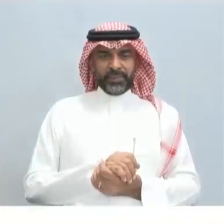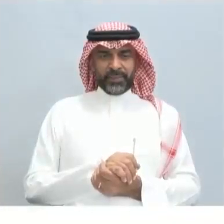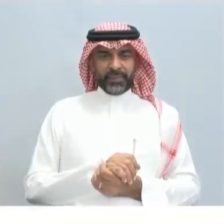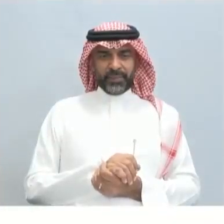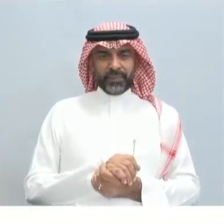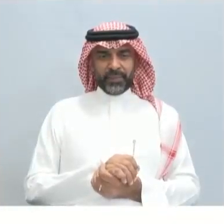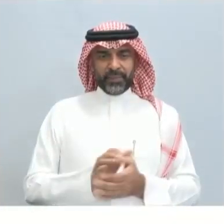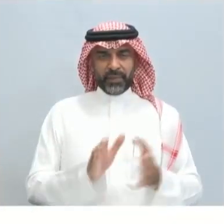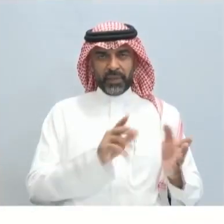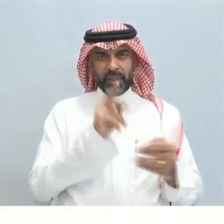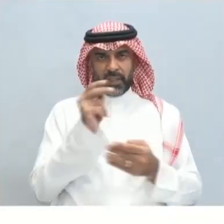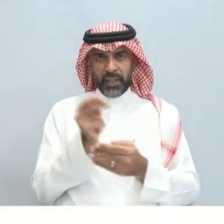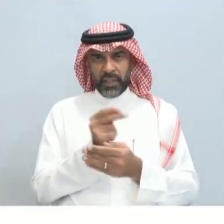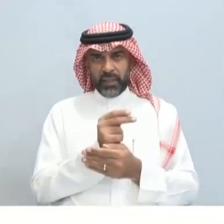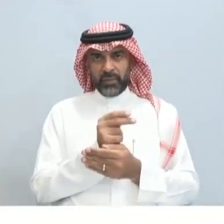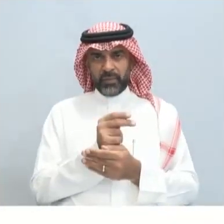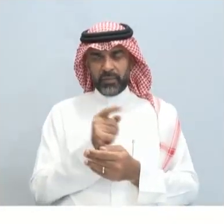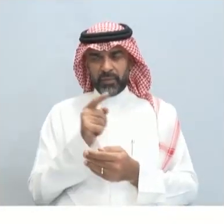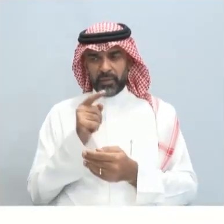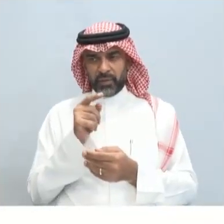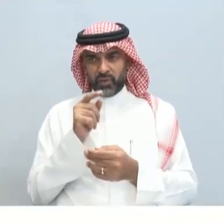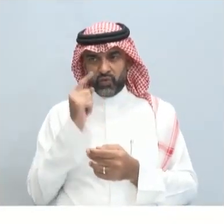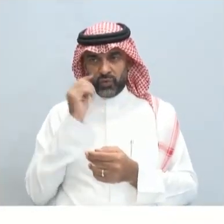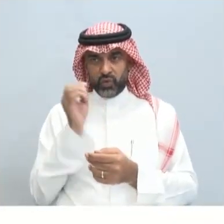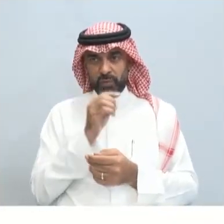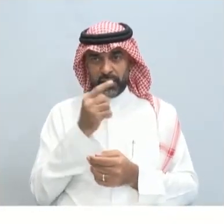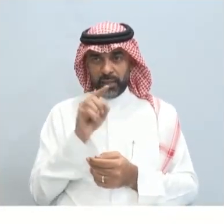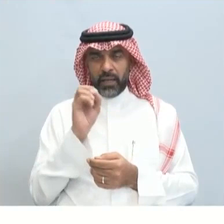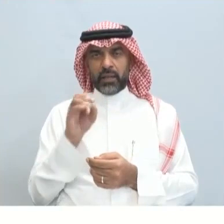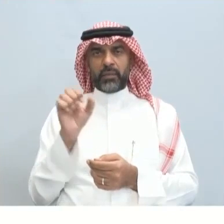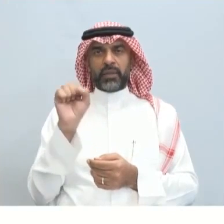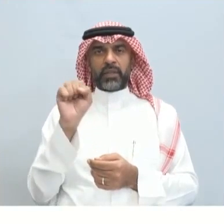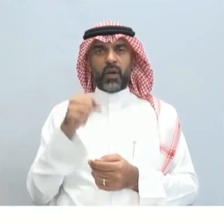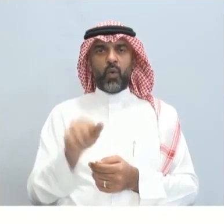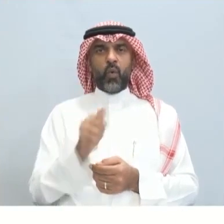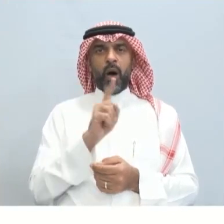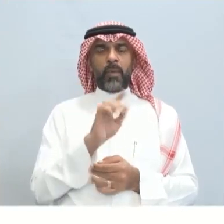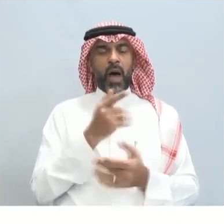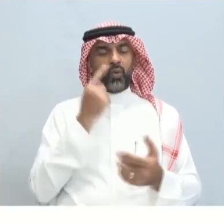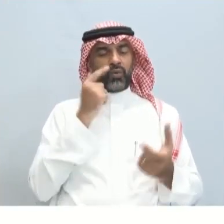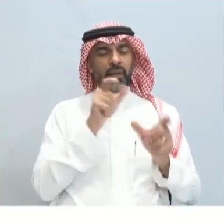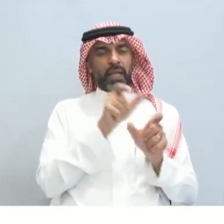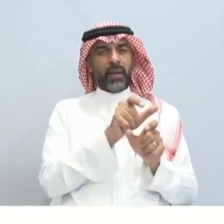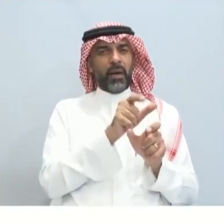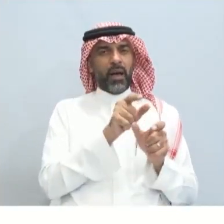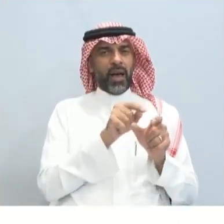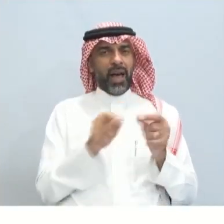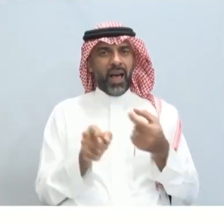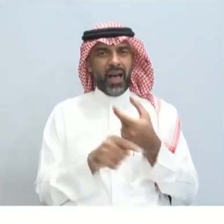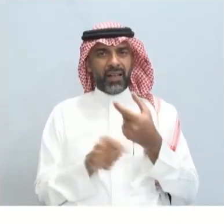واي اكتب صواب امام كل عباره اذا كانت صحيحه او صحح ما تحته خط لتصبح العباره صح